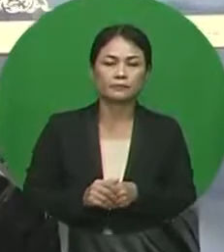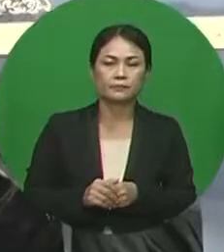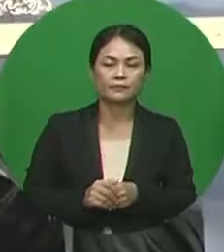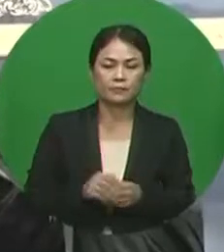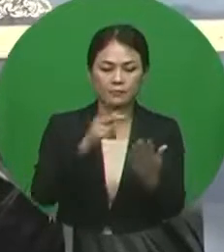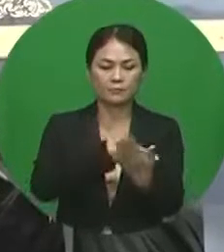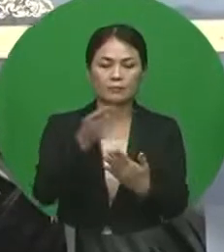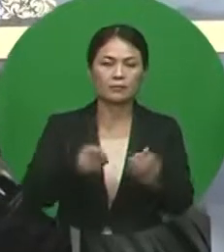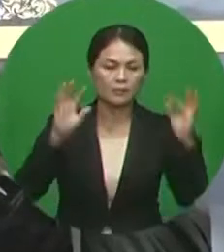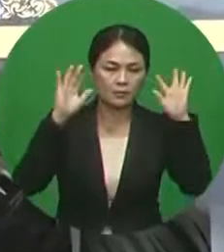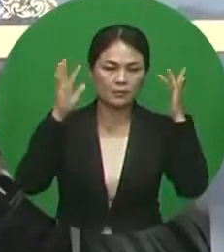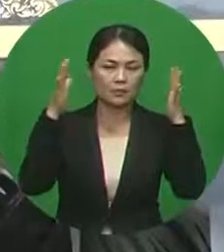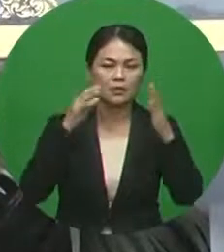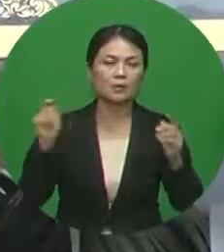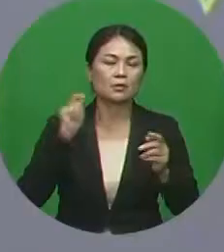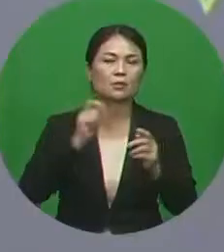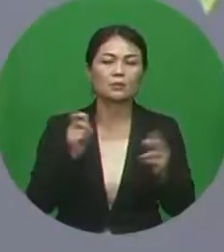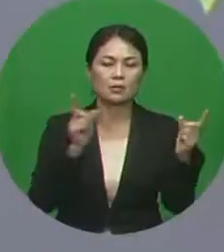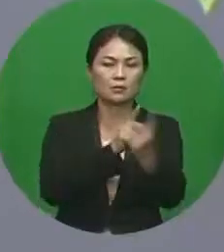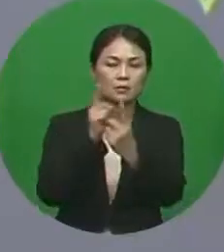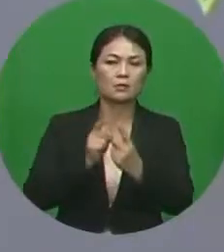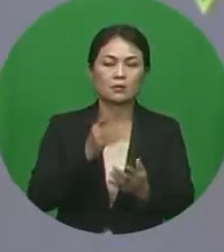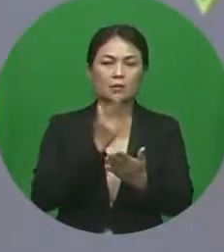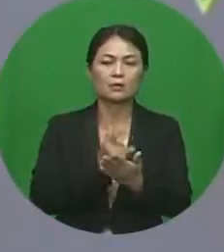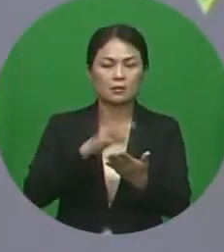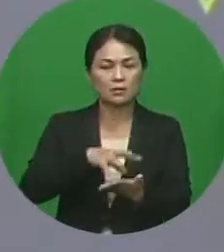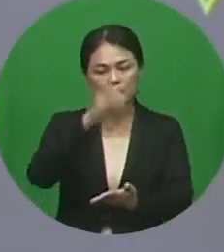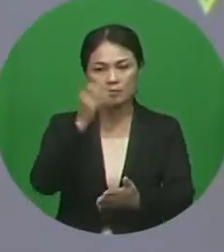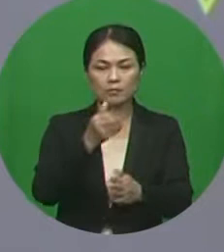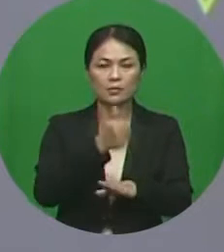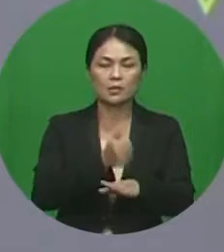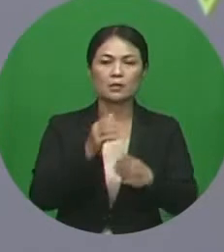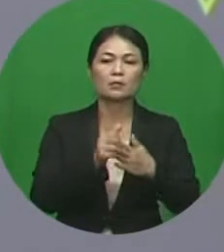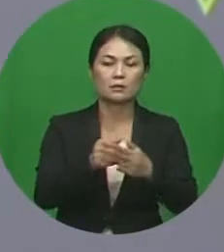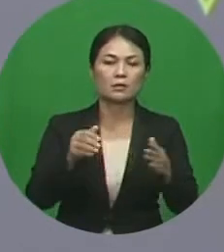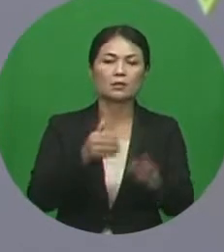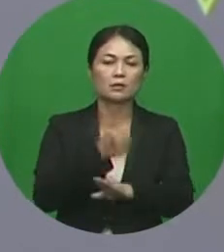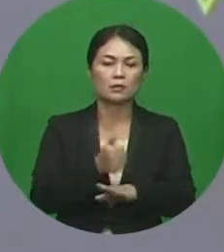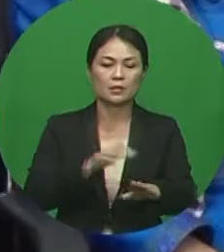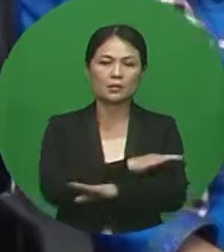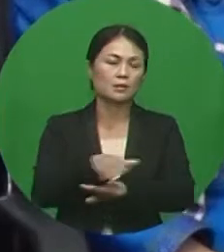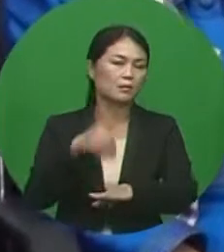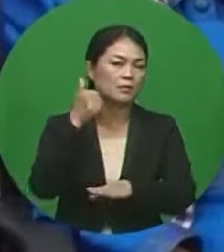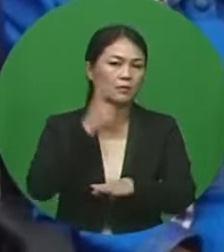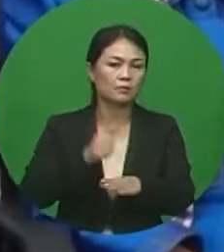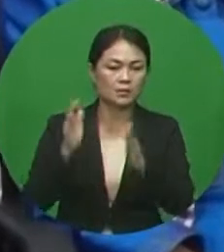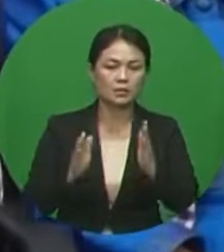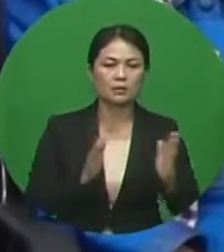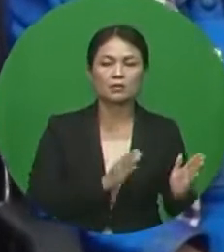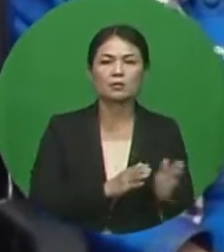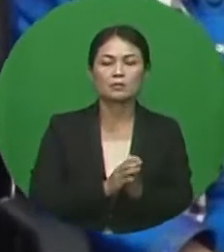កម្មវិធីអបអរសាទរពិធីជួបជុំបញ្ចប់វគ្គសិក្សាថ្នាក់ដឹកនាំនិងគណៈគ្រប់គ្រងជាស្ត្រីដែលរៀបចំឡើ